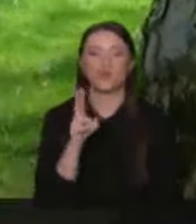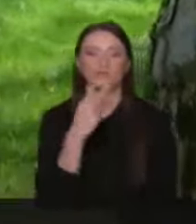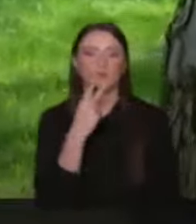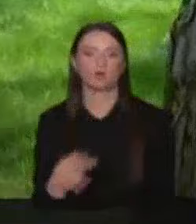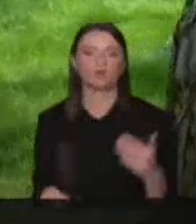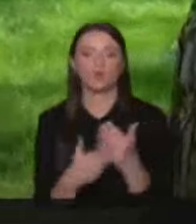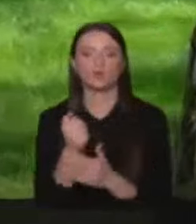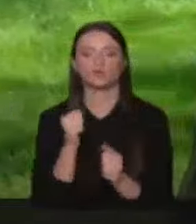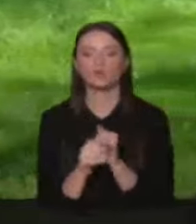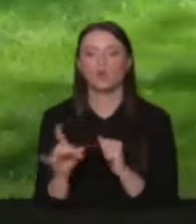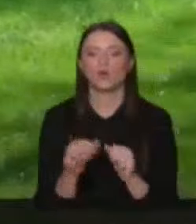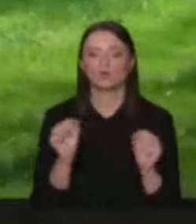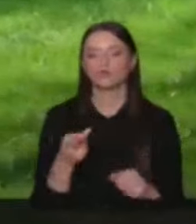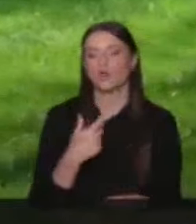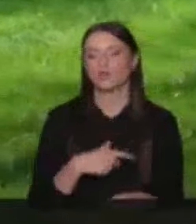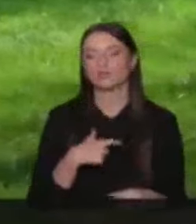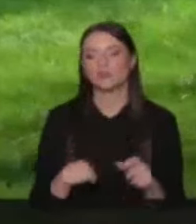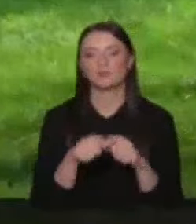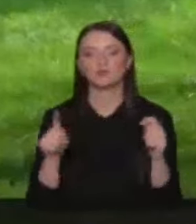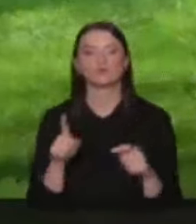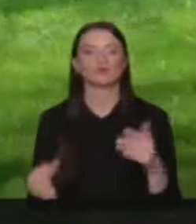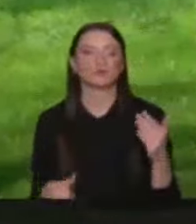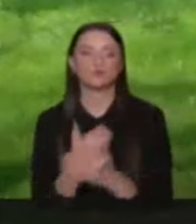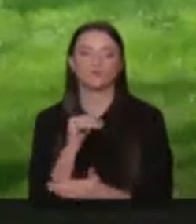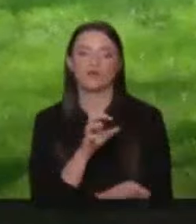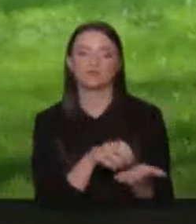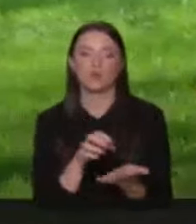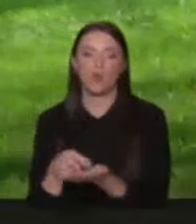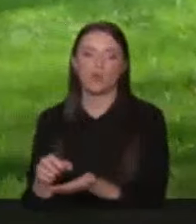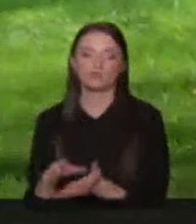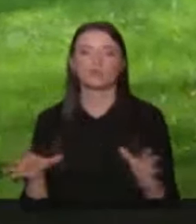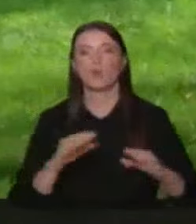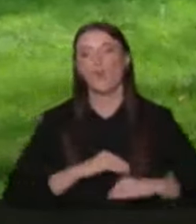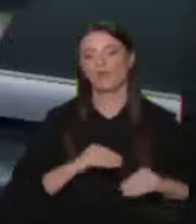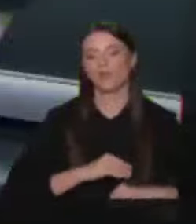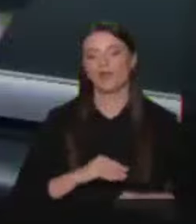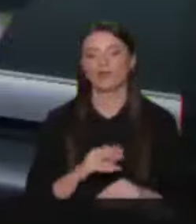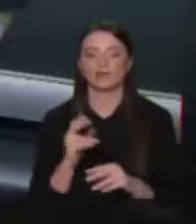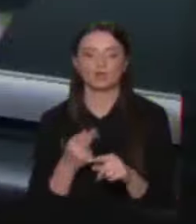щораз можна для себе відкрити щось нове із локації. Колего, на цьому все, тобі слово.